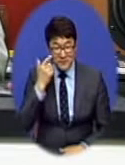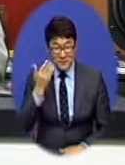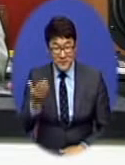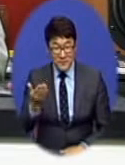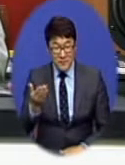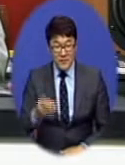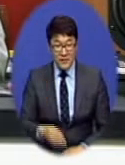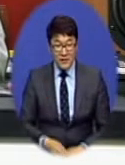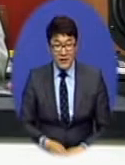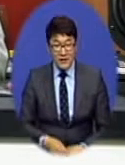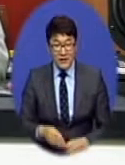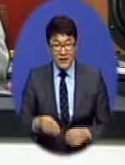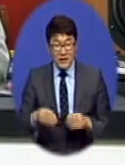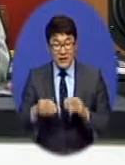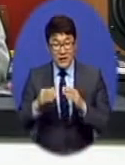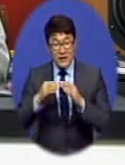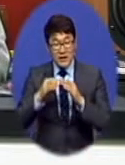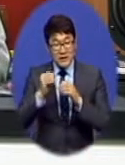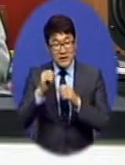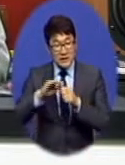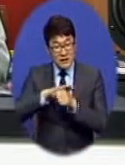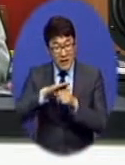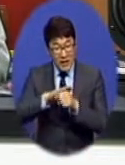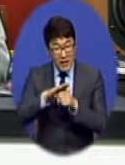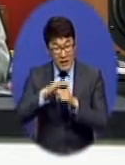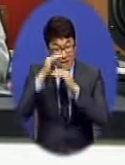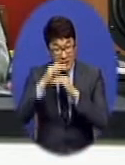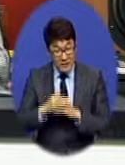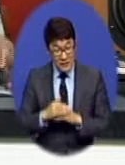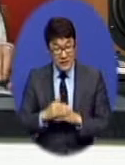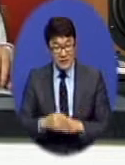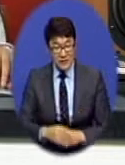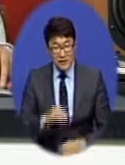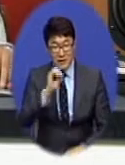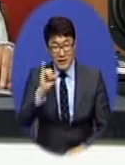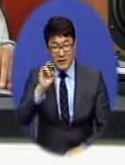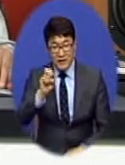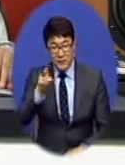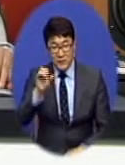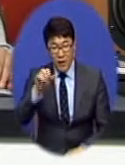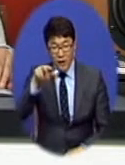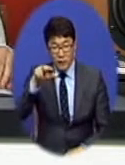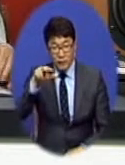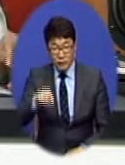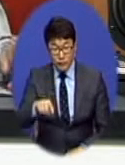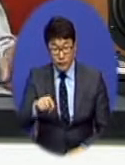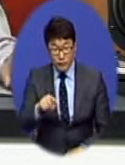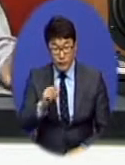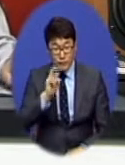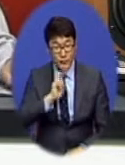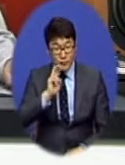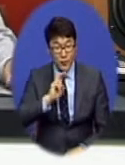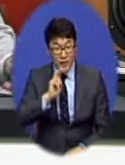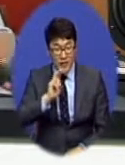된 사랑이요. 짐이 된 사랑. 예. 예. 이명주 씨. 예, 예. 아, 예. 이명주 씨의